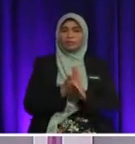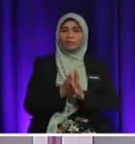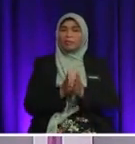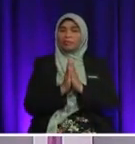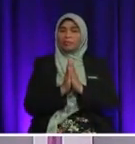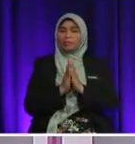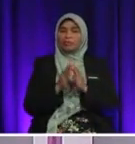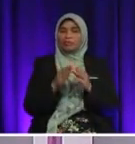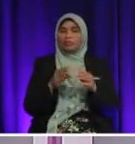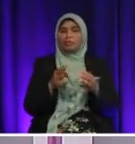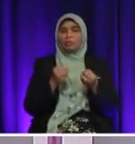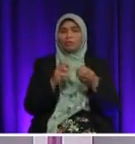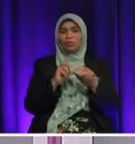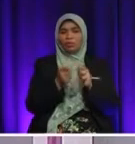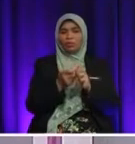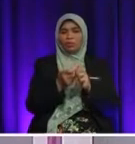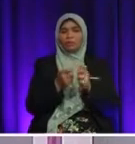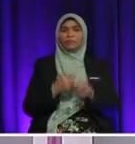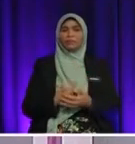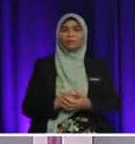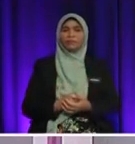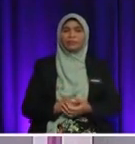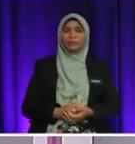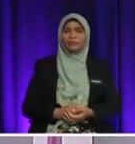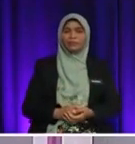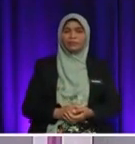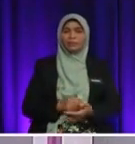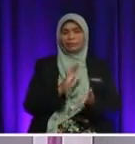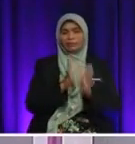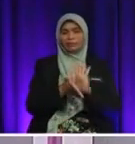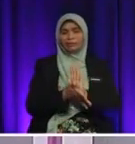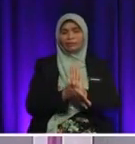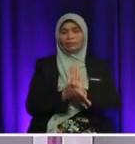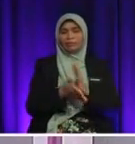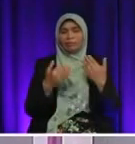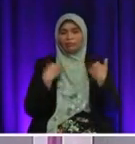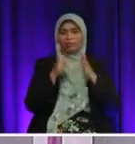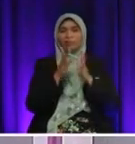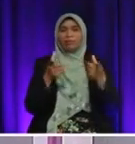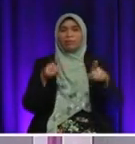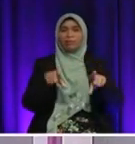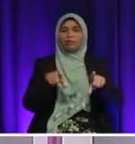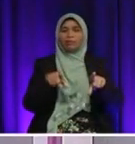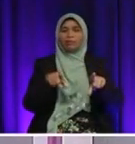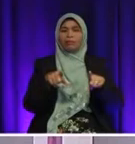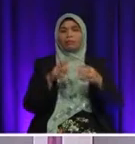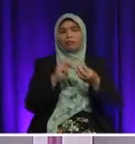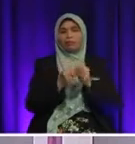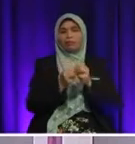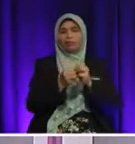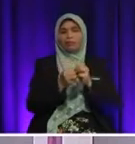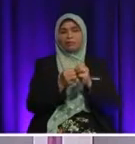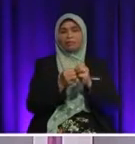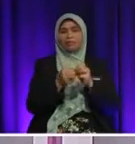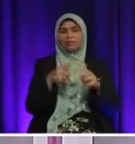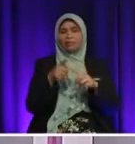pergi tukarkan cincin tu dengan tongkat. Jadi ada berlakulah kat sini ya perumitan di sini, di mana apabila